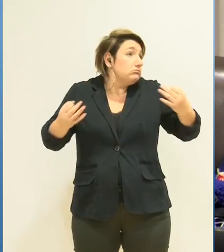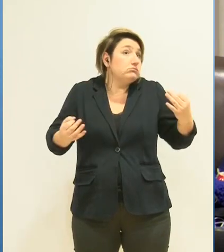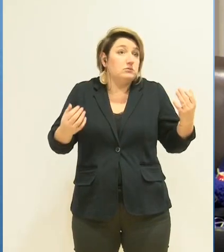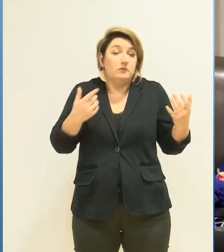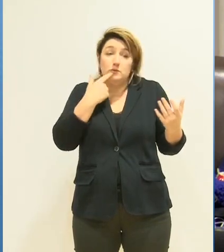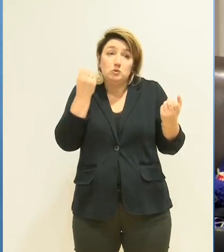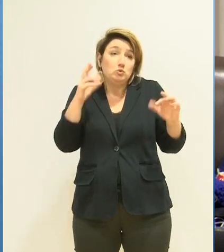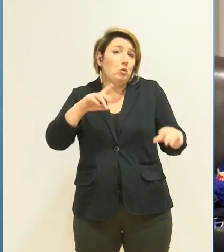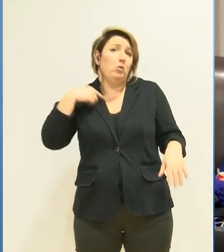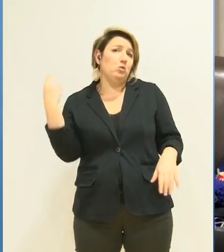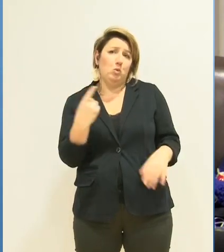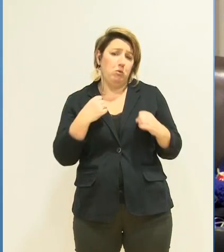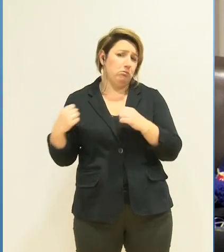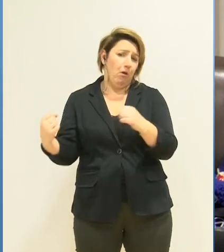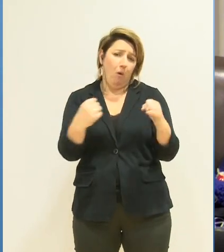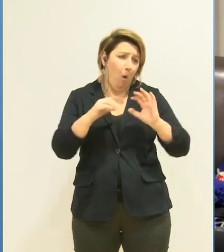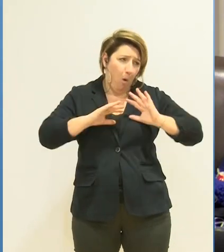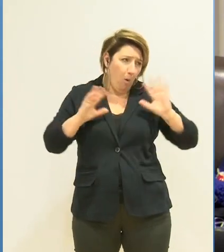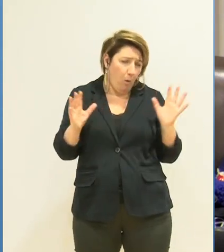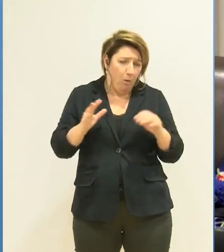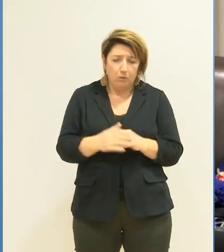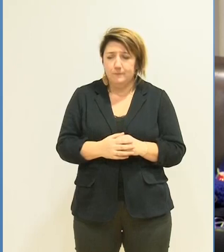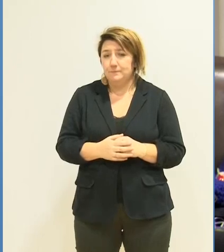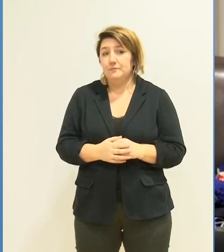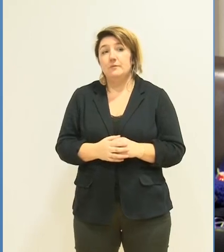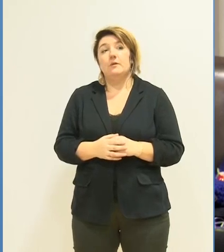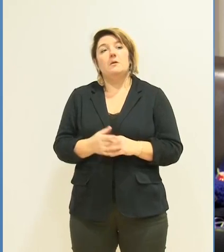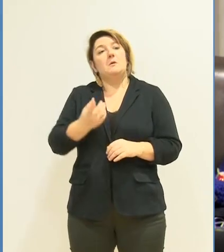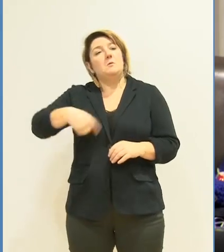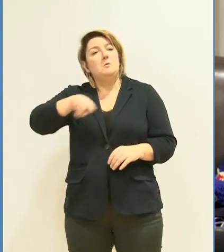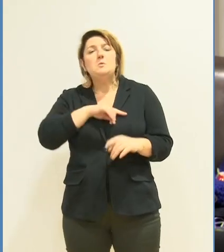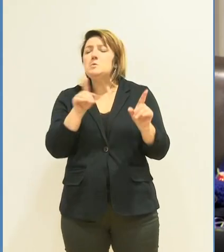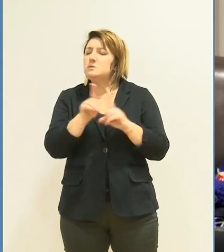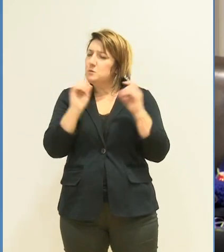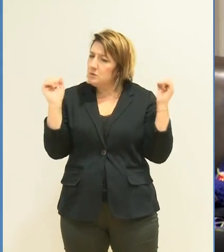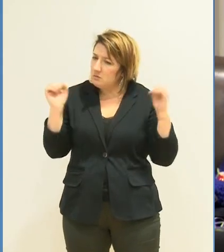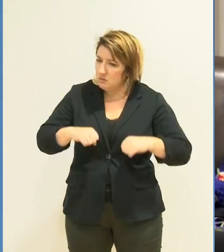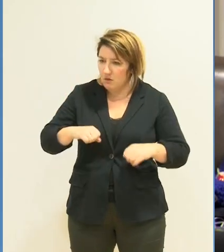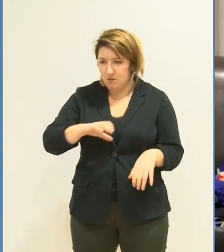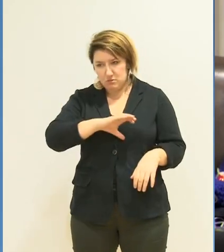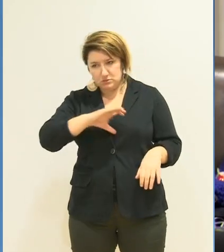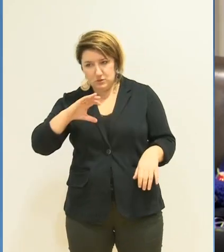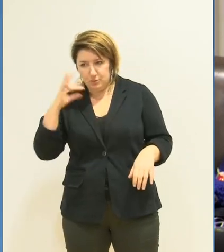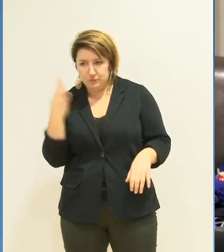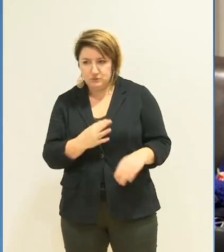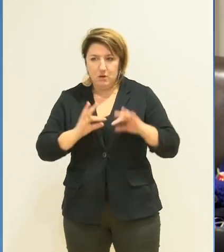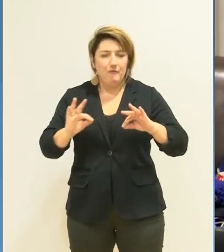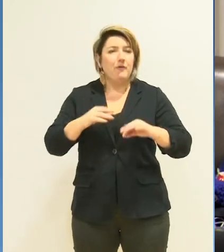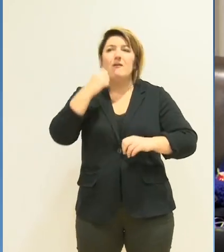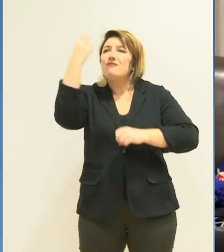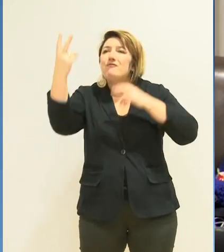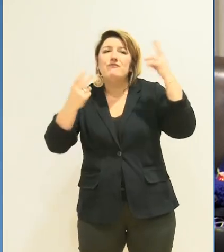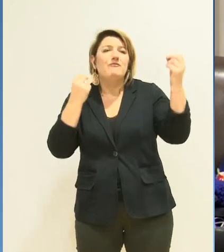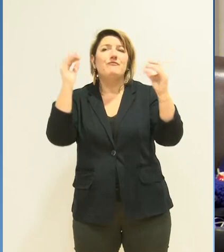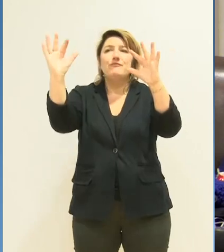unanimité autour d'elle nous sommes également tout à fait d'accord avec vos objectifs de verdissement les